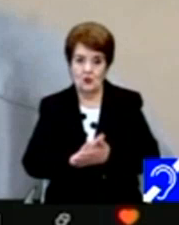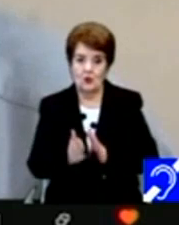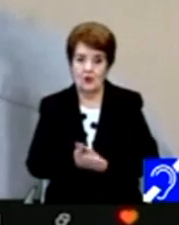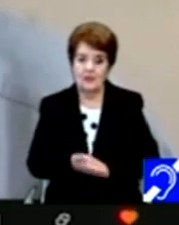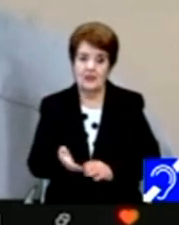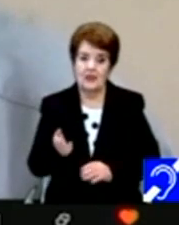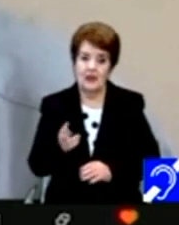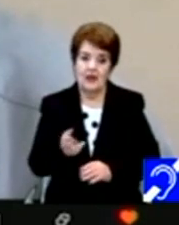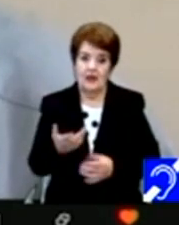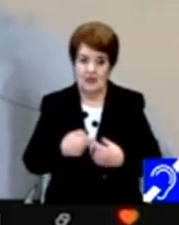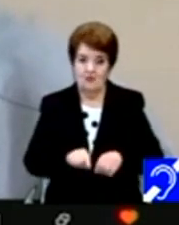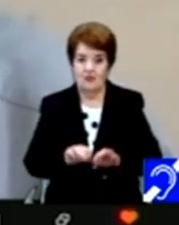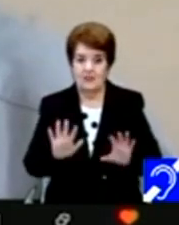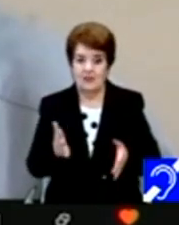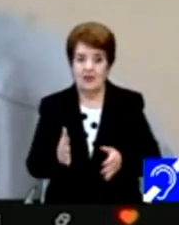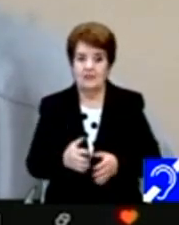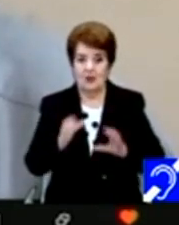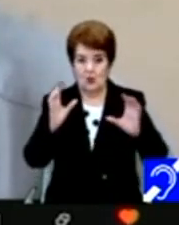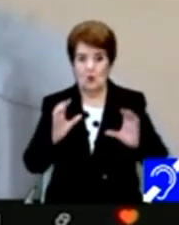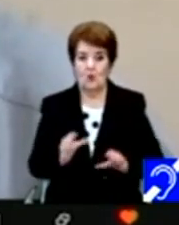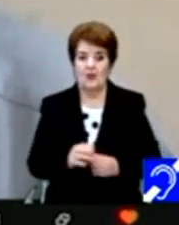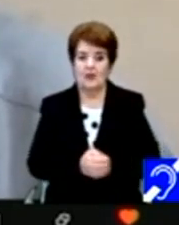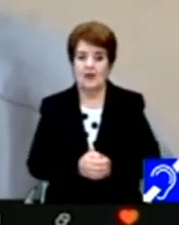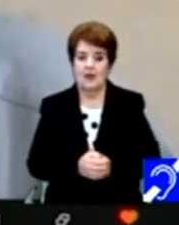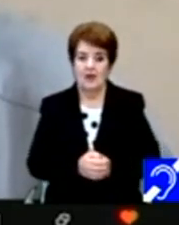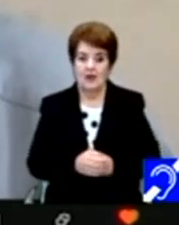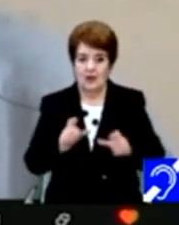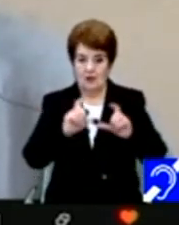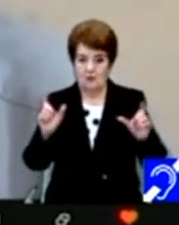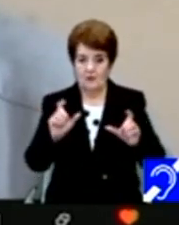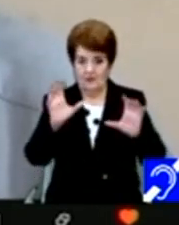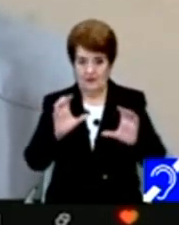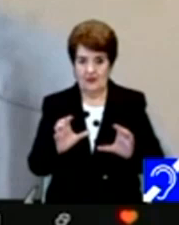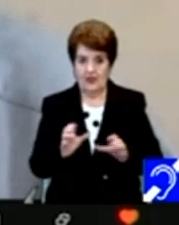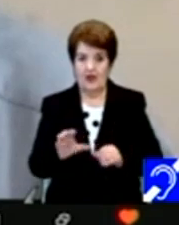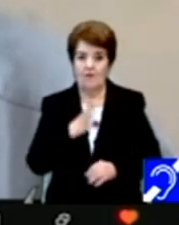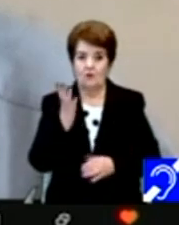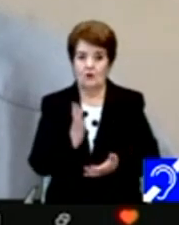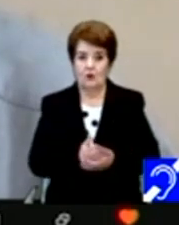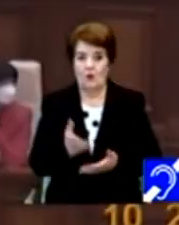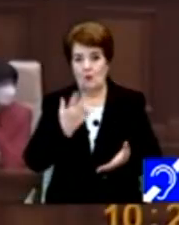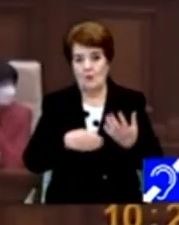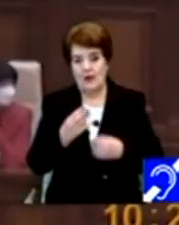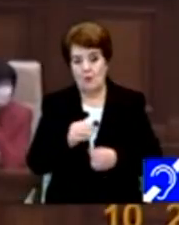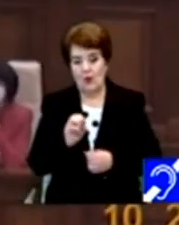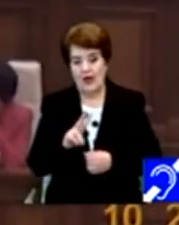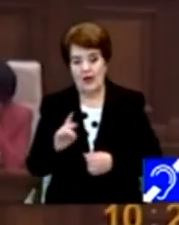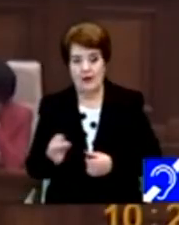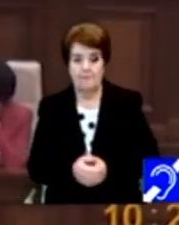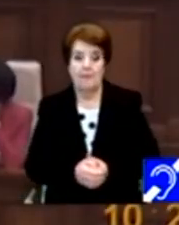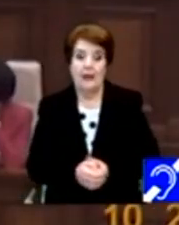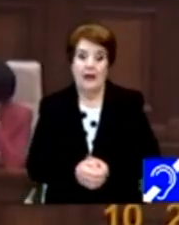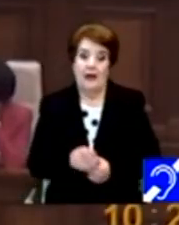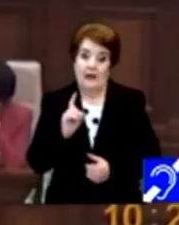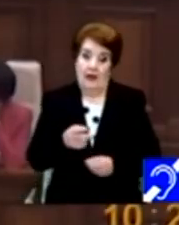că, în acest caz, Curtea Constituțională ar constata că a avut loc o manipulare. Reamintim că acesta